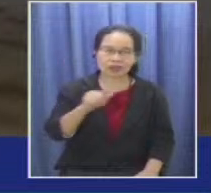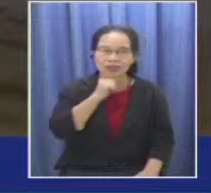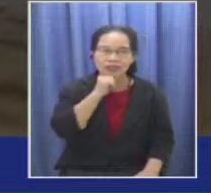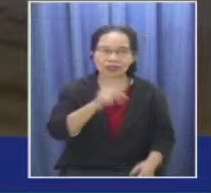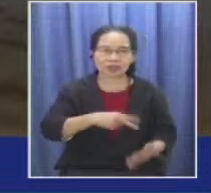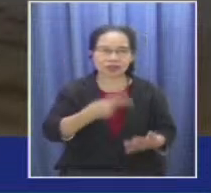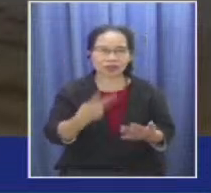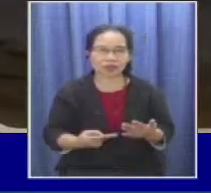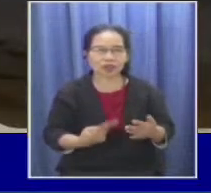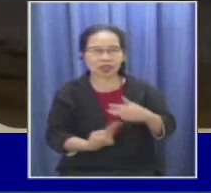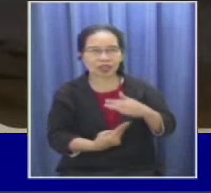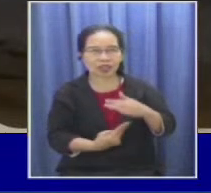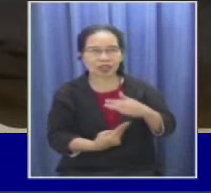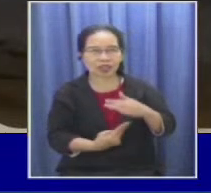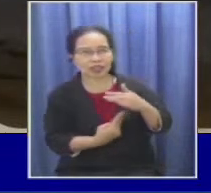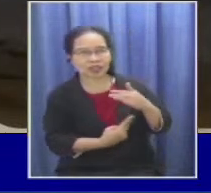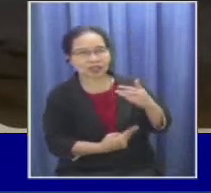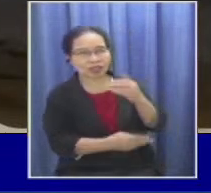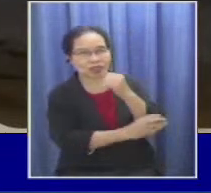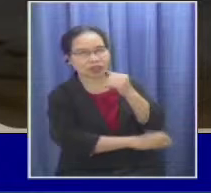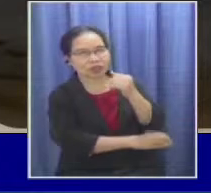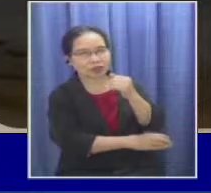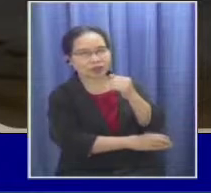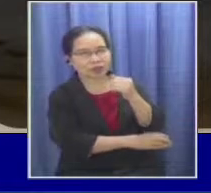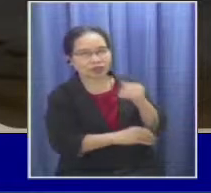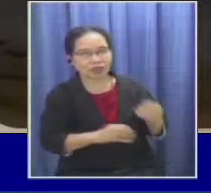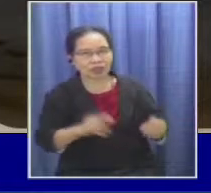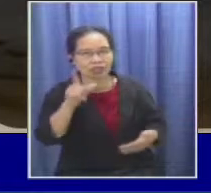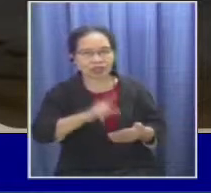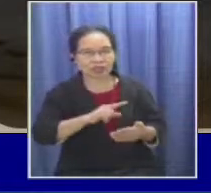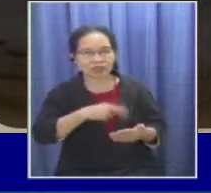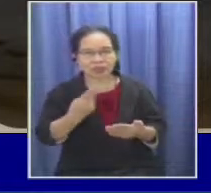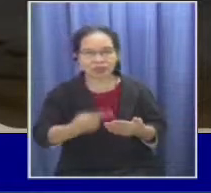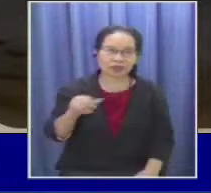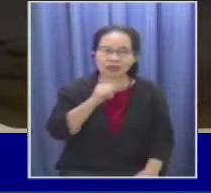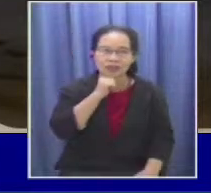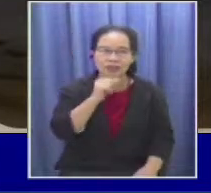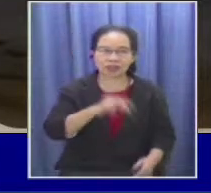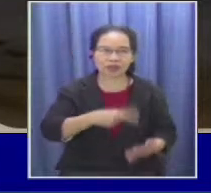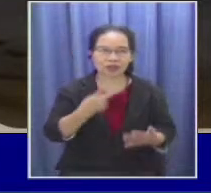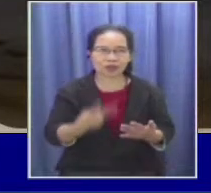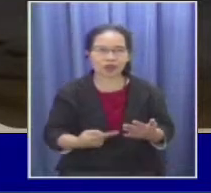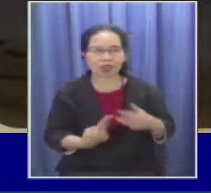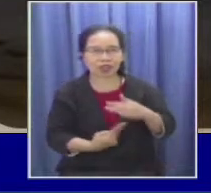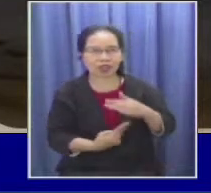so Waka said, "This ma wo ane na wo dabi nya dabi."